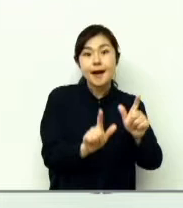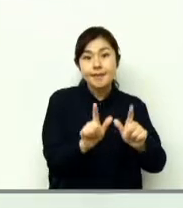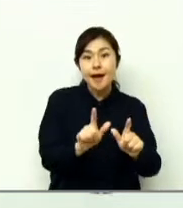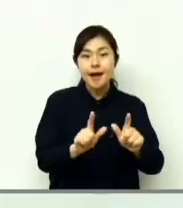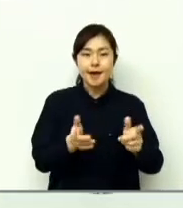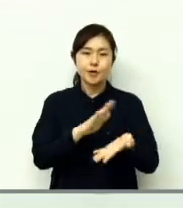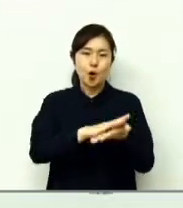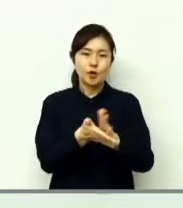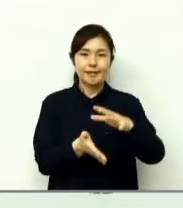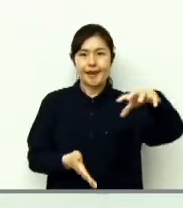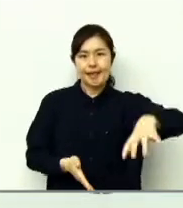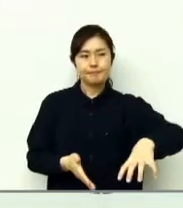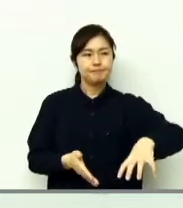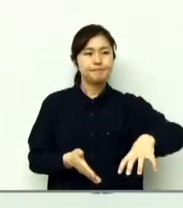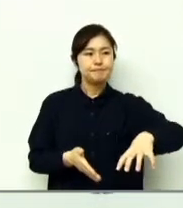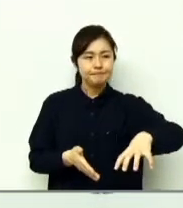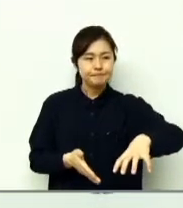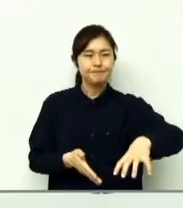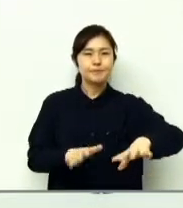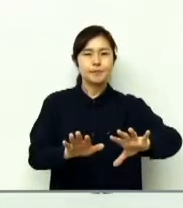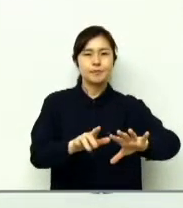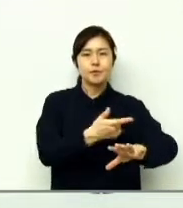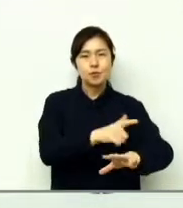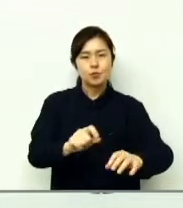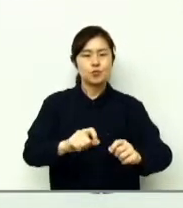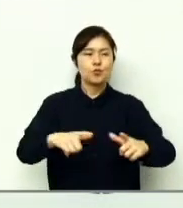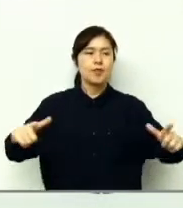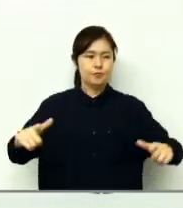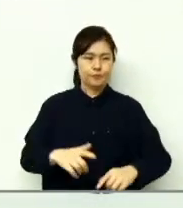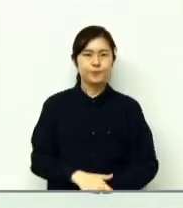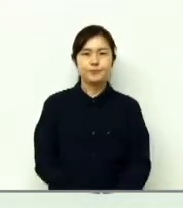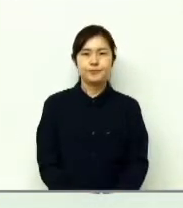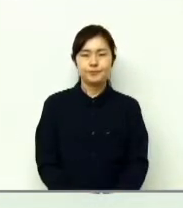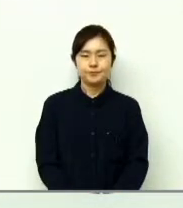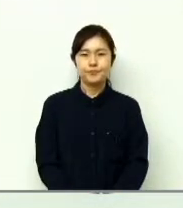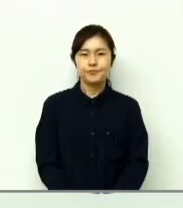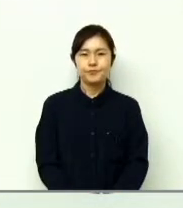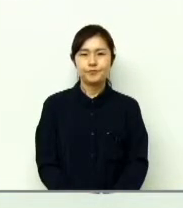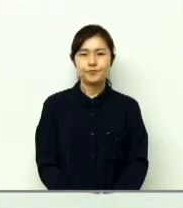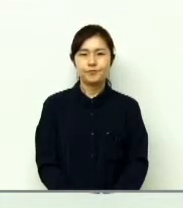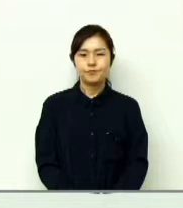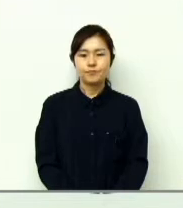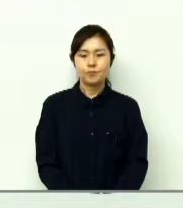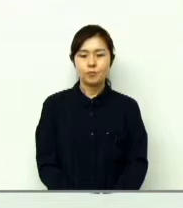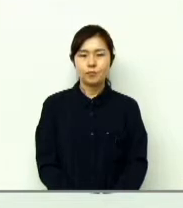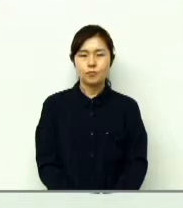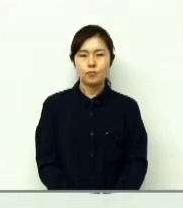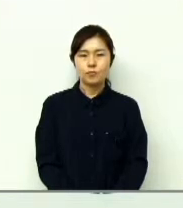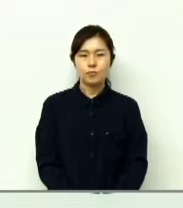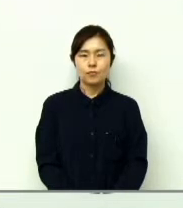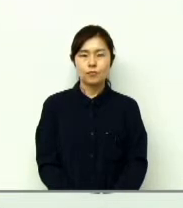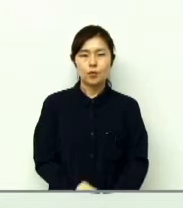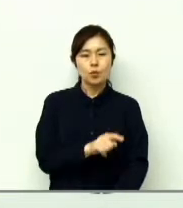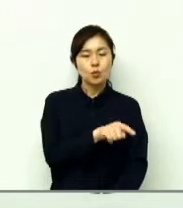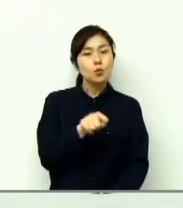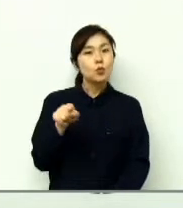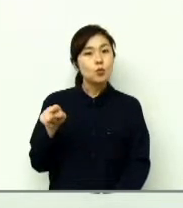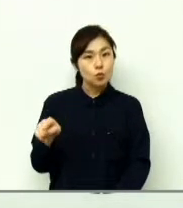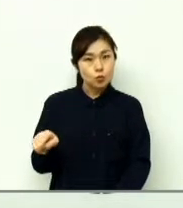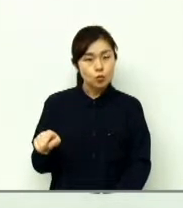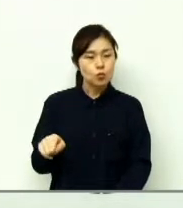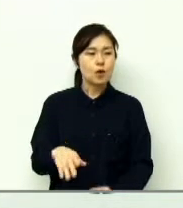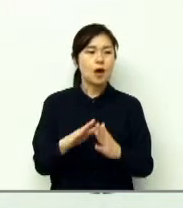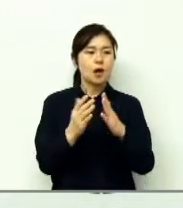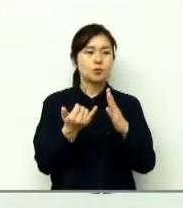倍増の事業として、この保育需要の受け皿の確保、また子育て支援型幼稚園認定制度の創設普及を掲